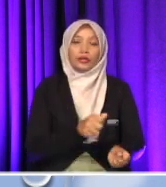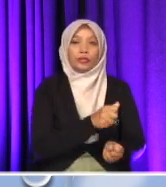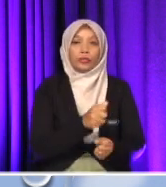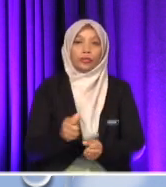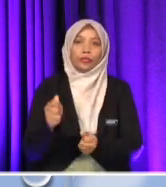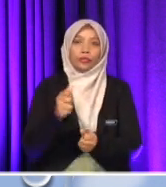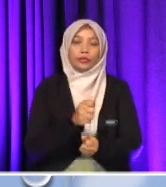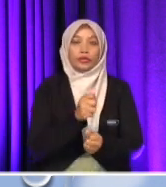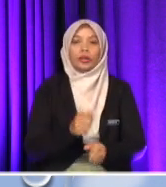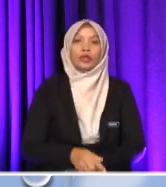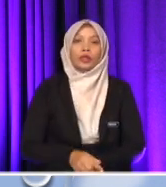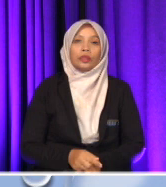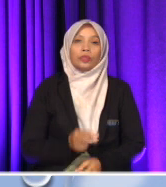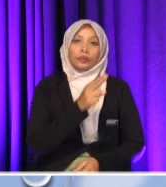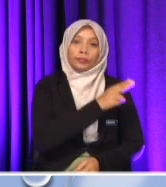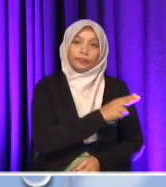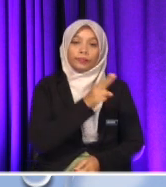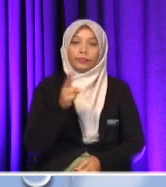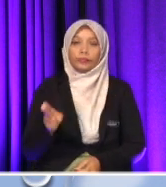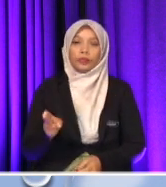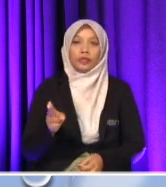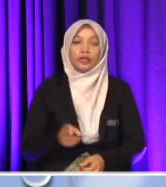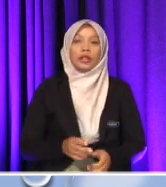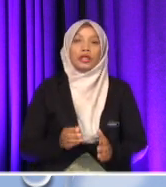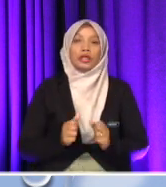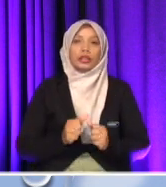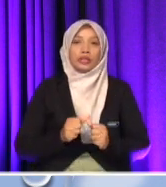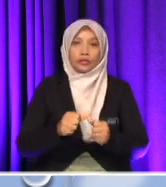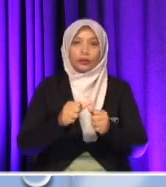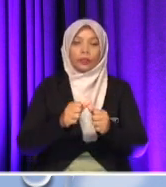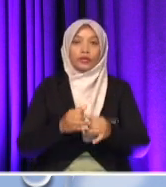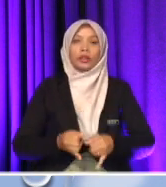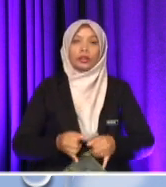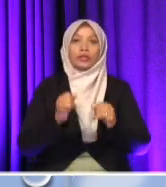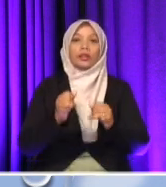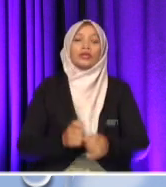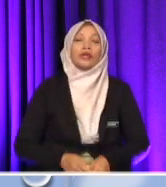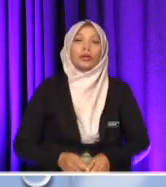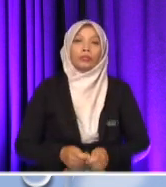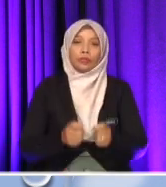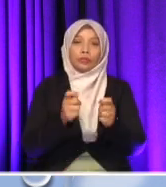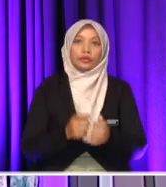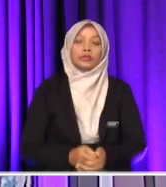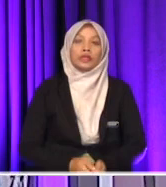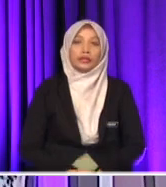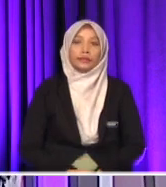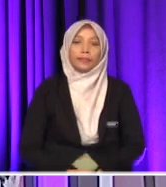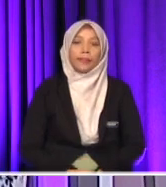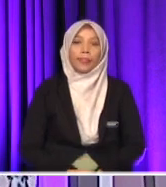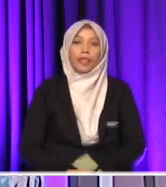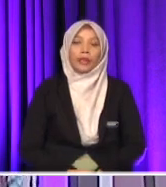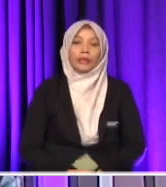magnitud mengikut arah aliran. Okey, dan dia berubah secara berkala lah berterusan. Okey, sehingga tadi kita kata switch ditutupkan